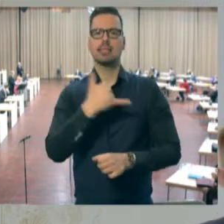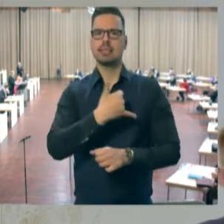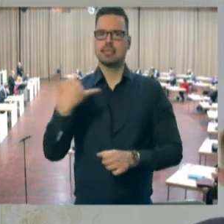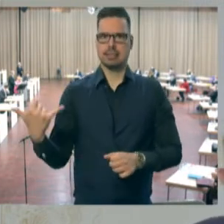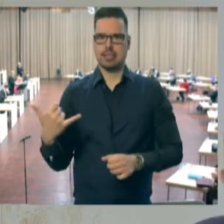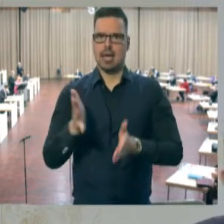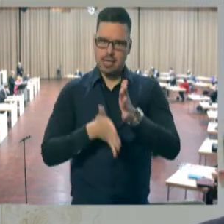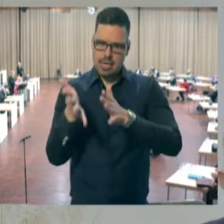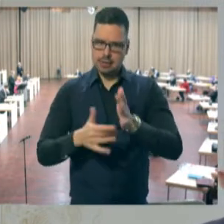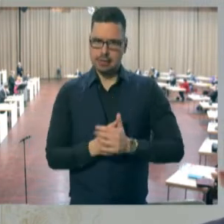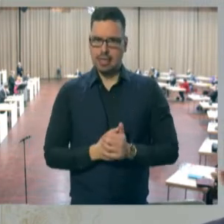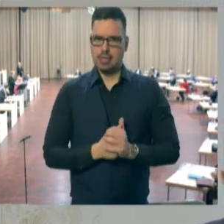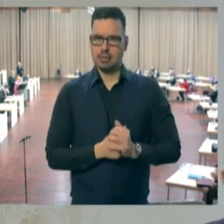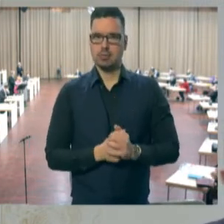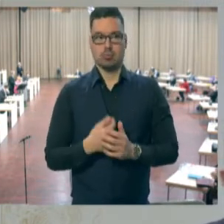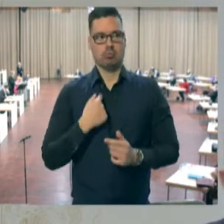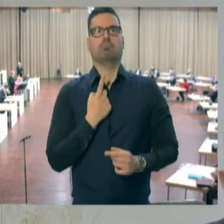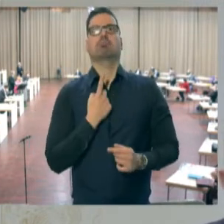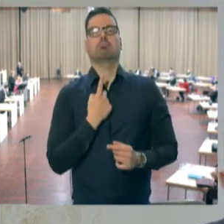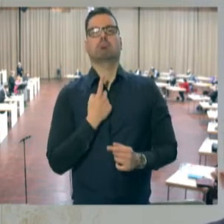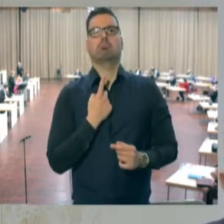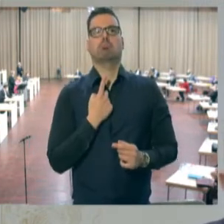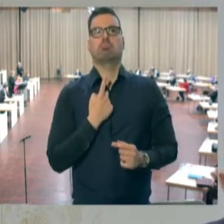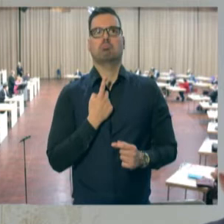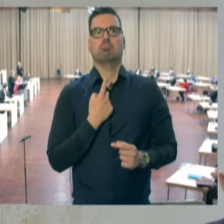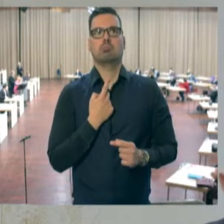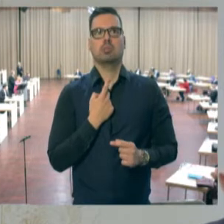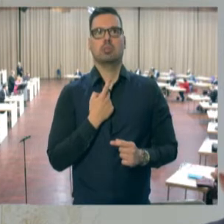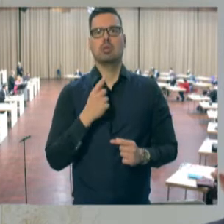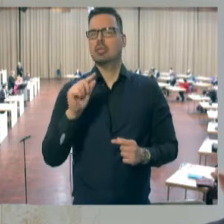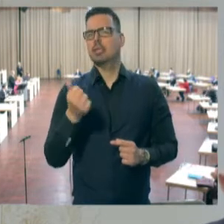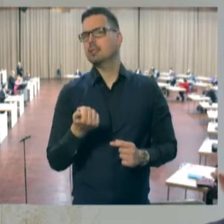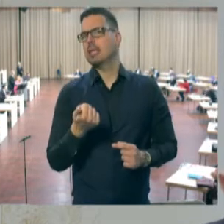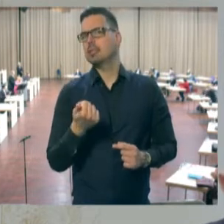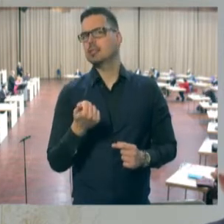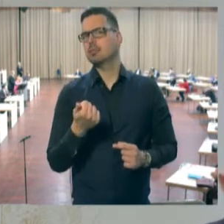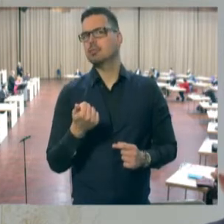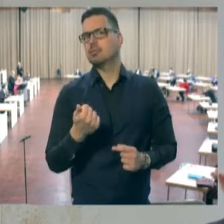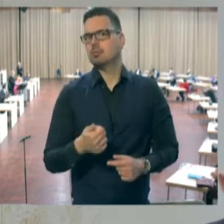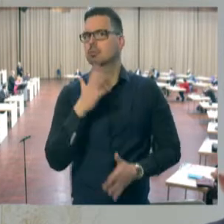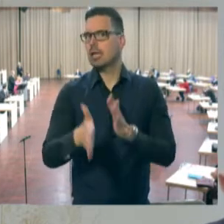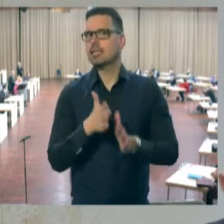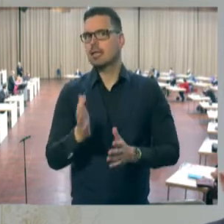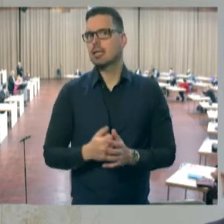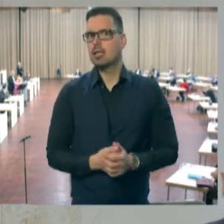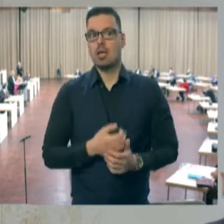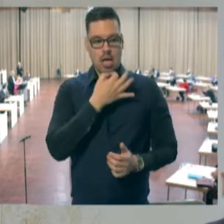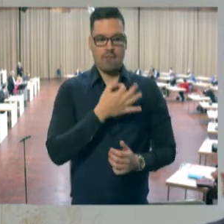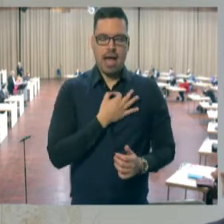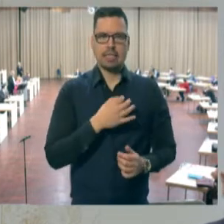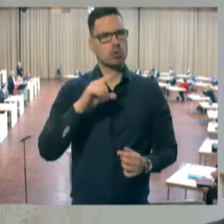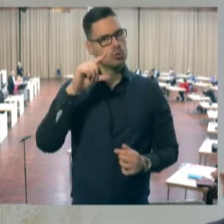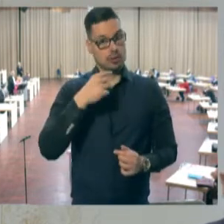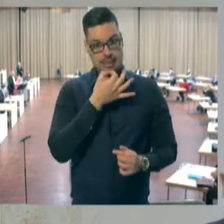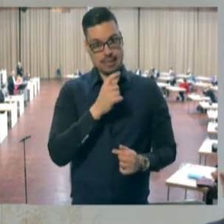das immer wieder gesagt und ich bin etwas erstaunt darüber, dass es so selten aufgegriffen wird. Wir fragen uns viel zu